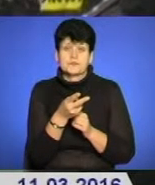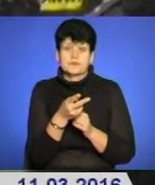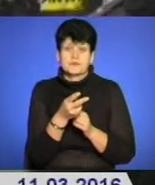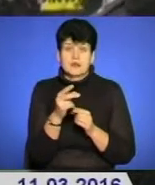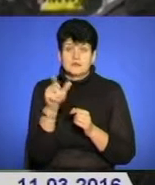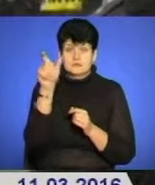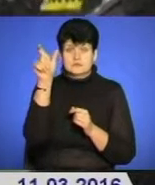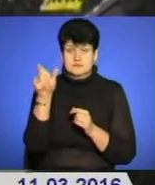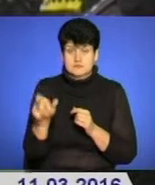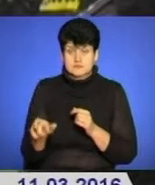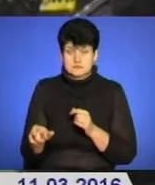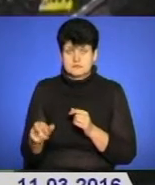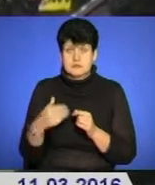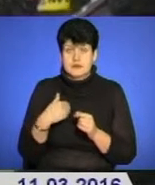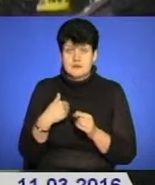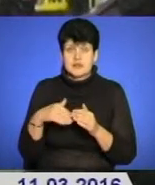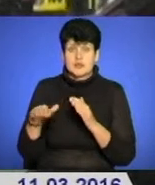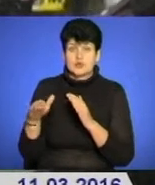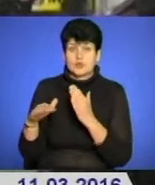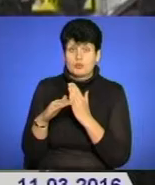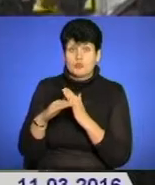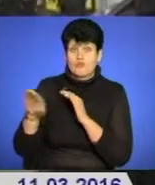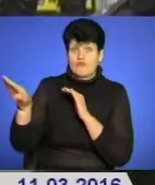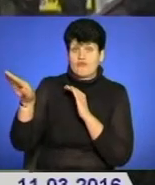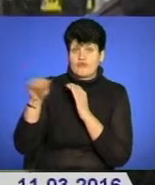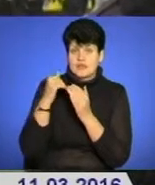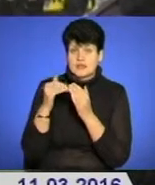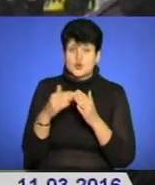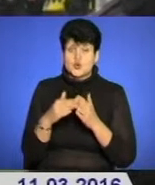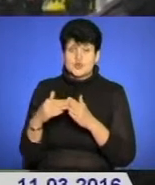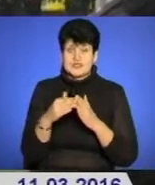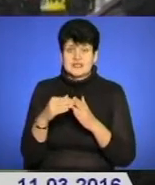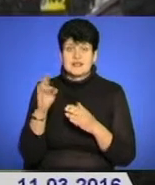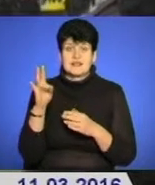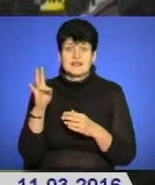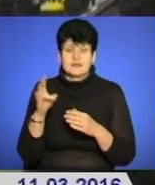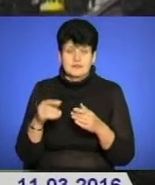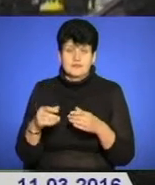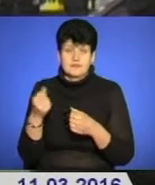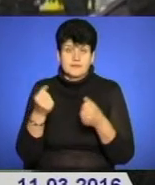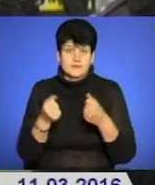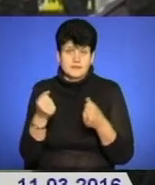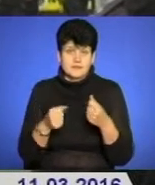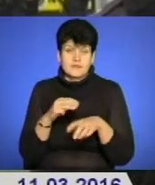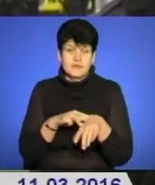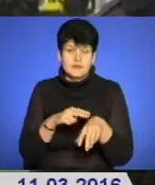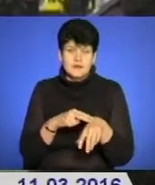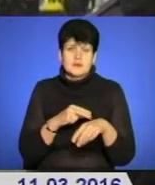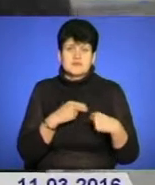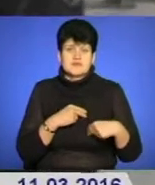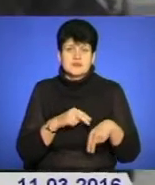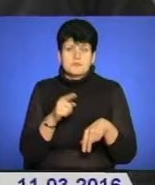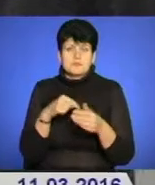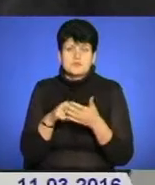силует чоловіка. Нами на допомогу було викликано сусідні наряди, також працівники міського відділу